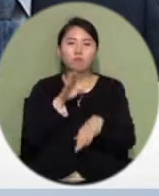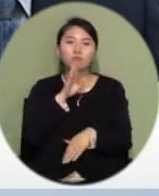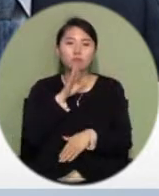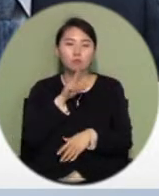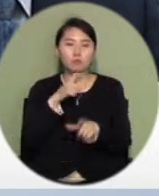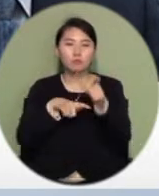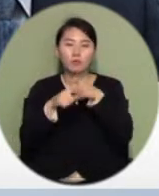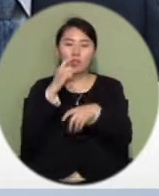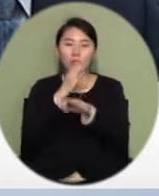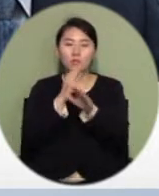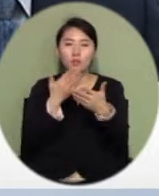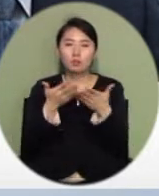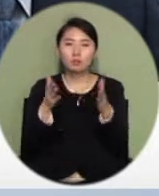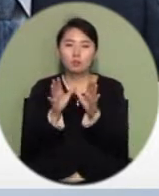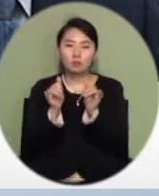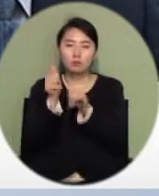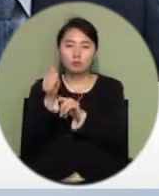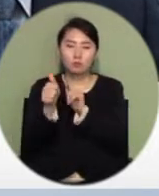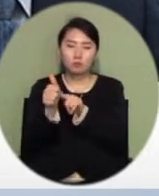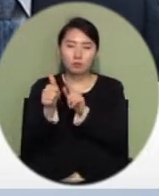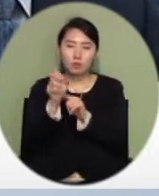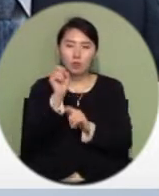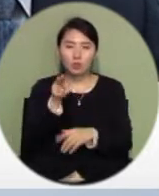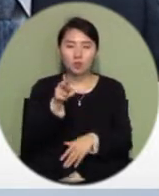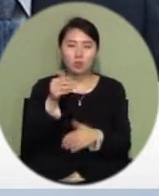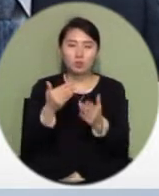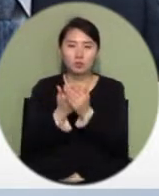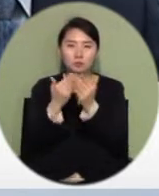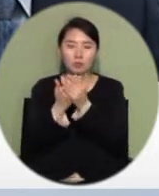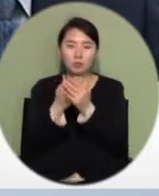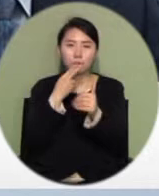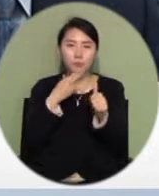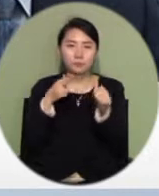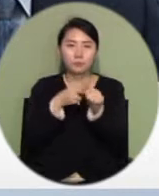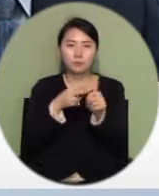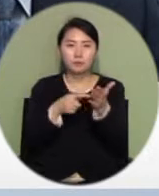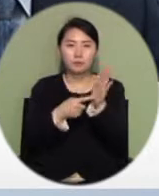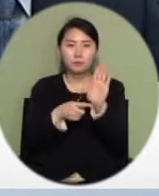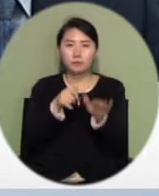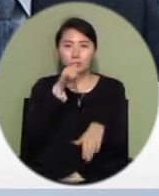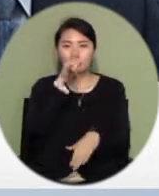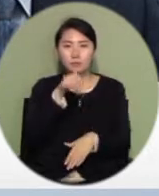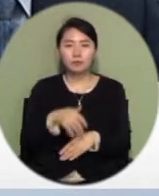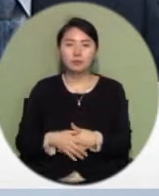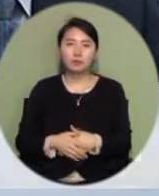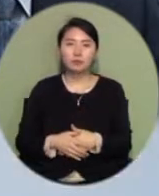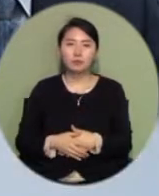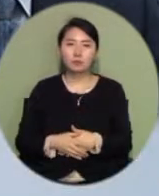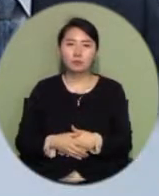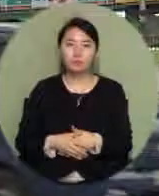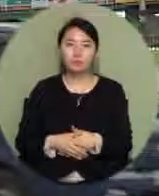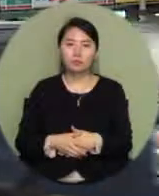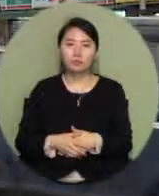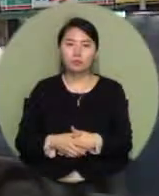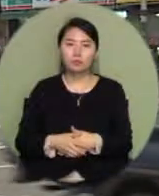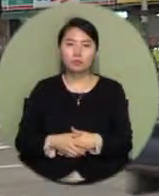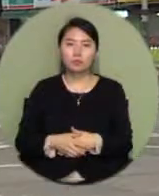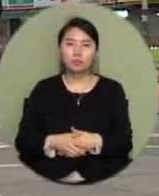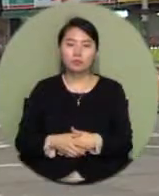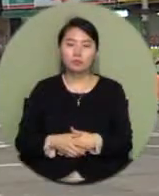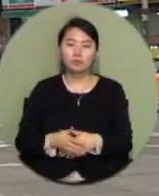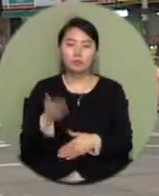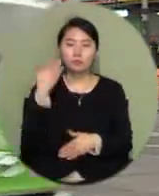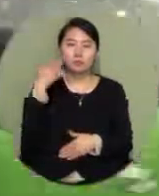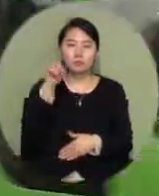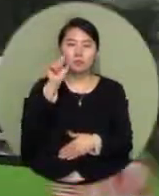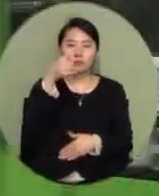현역인 더불어민주당 이인영 국회의원의 여당과 진보정당에서 도전장을 내밀었습니다. 김대영 기자입니다.